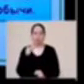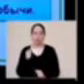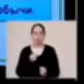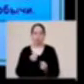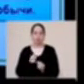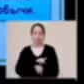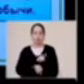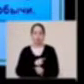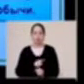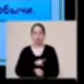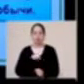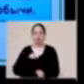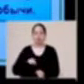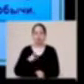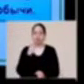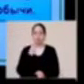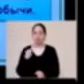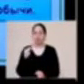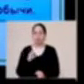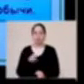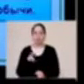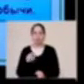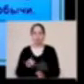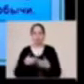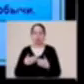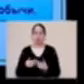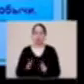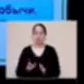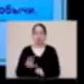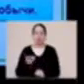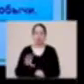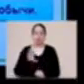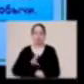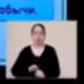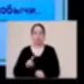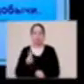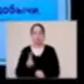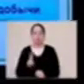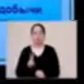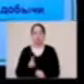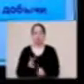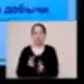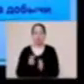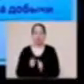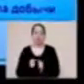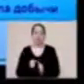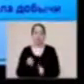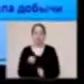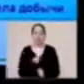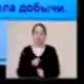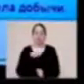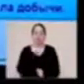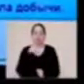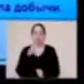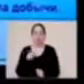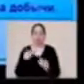мощный, характерно заостренный сверху, короткий и приспособлен к отрыванию кусков мяса